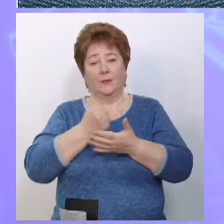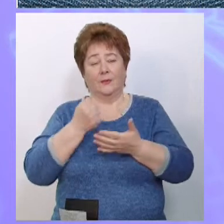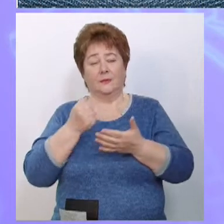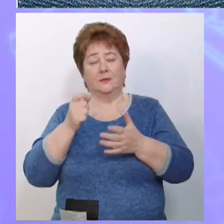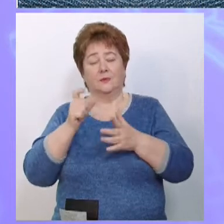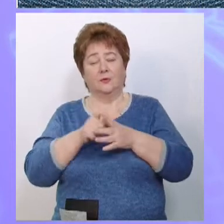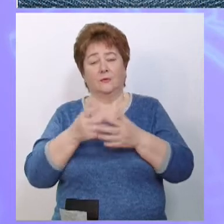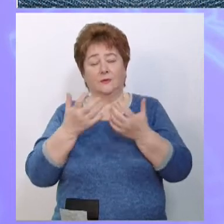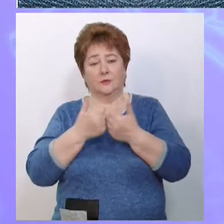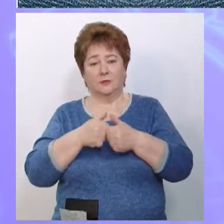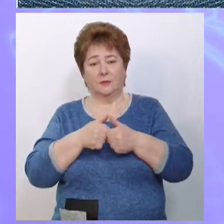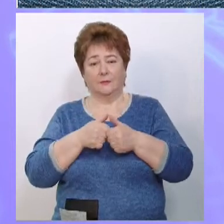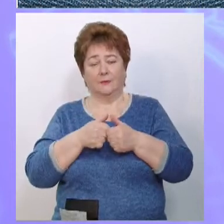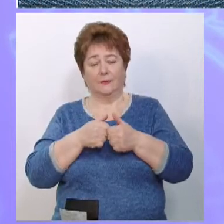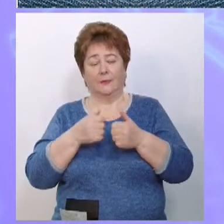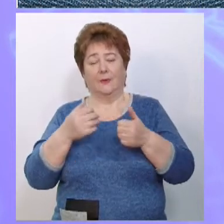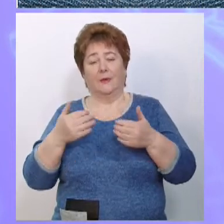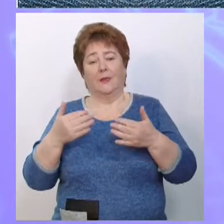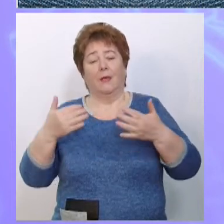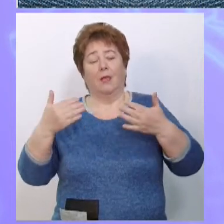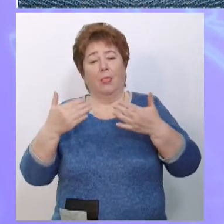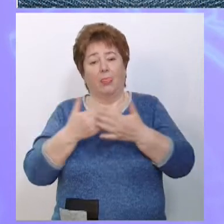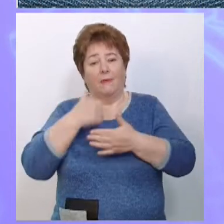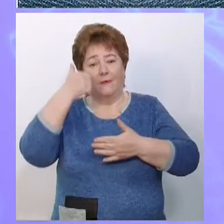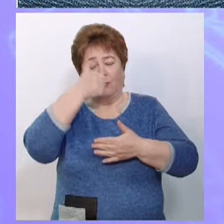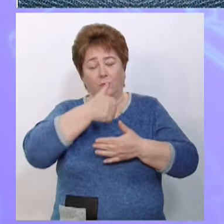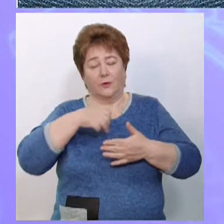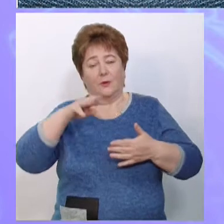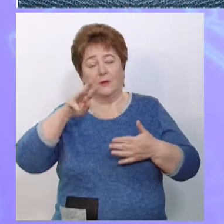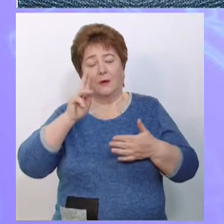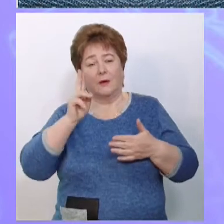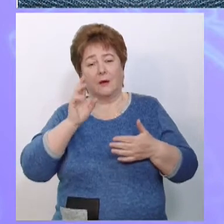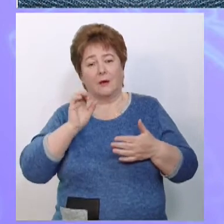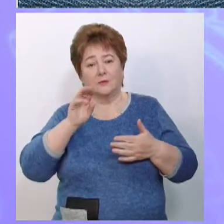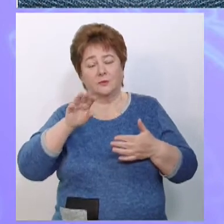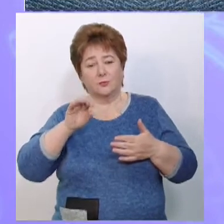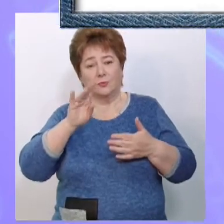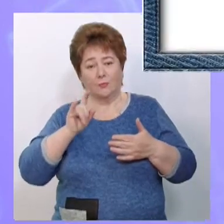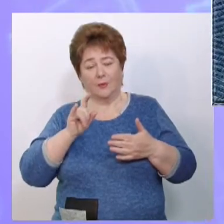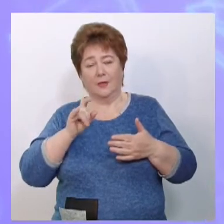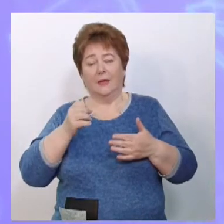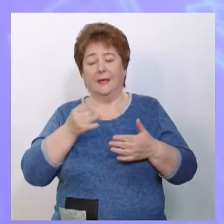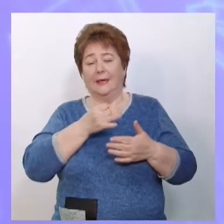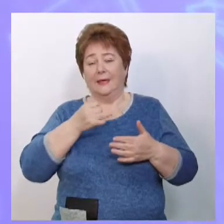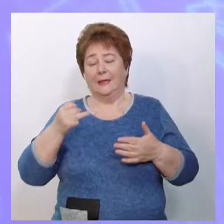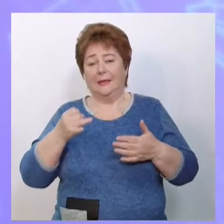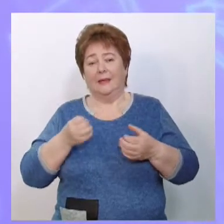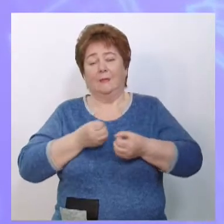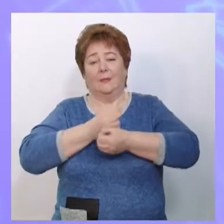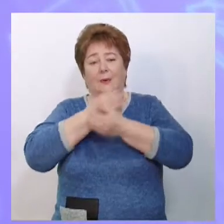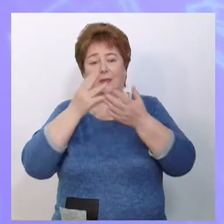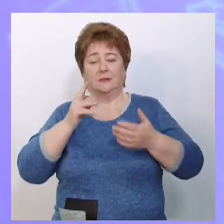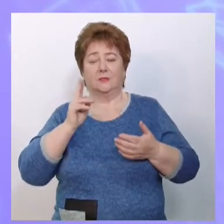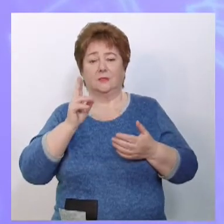Получились словосочетания «новогодние костюмы» и «праздничные костюмы».